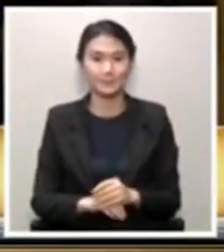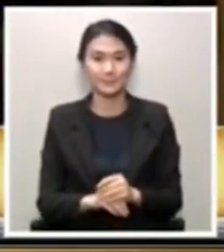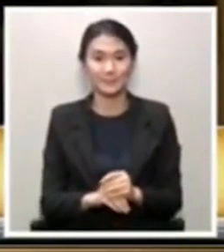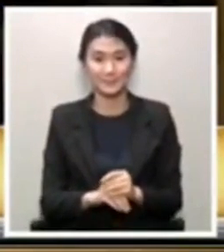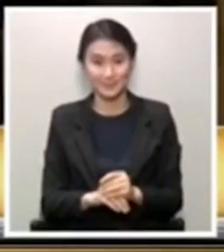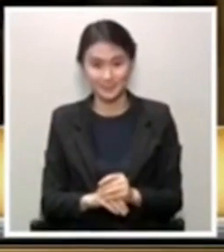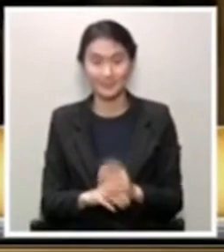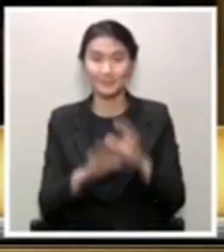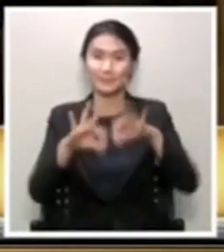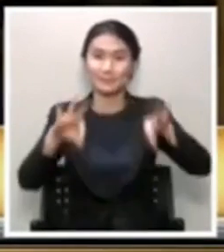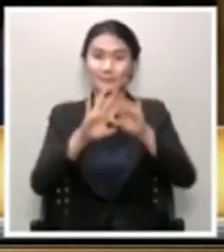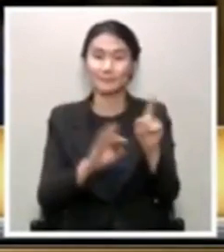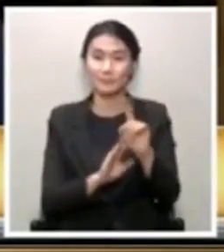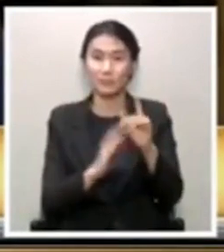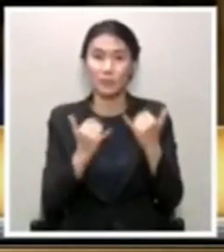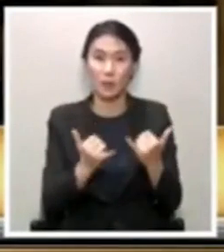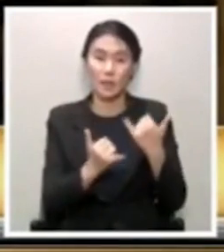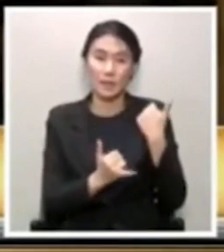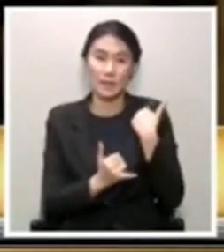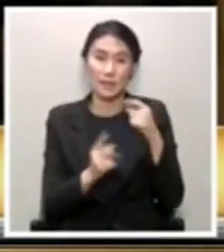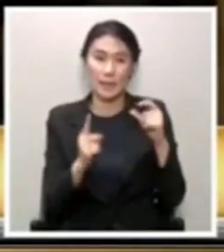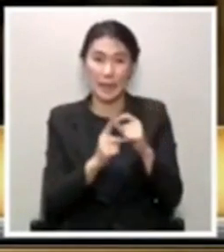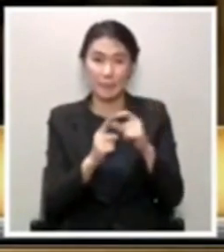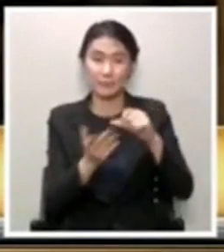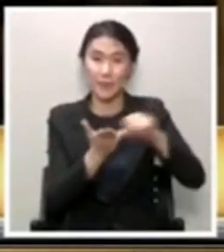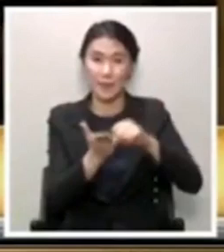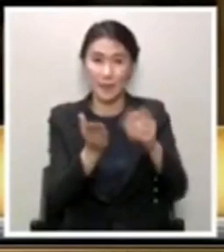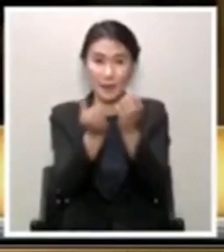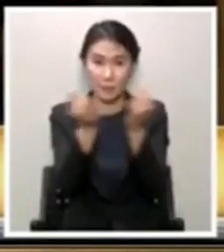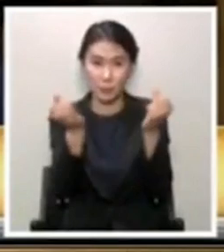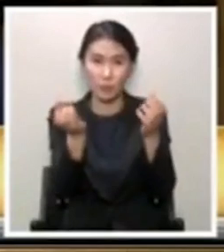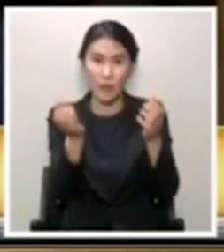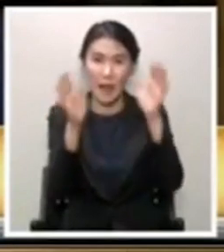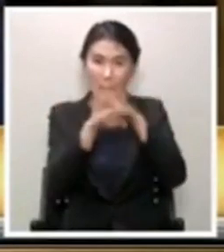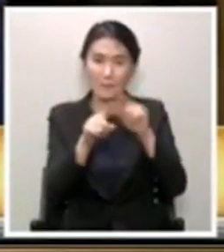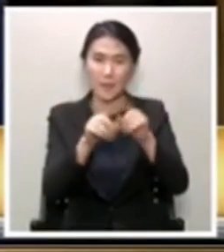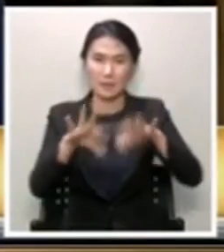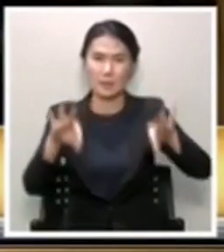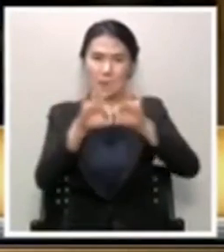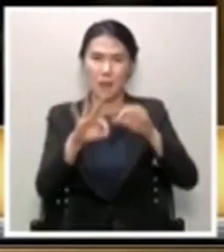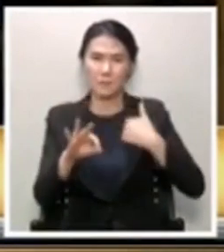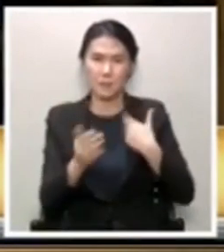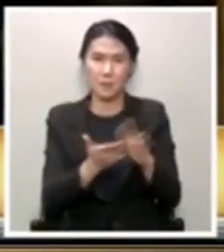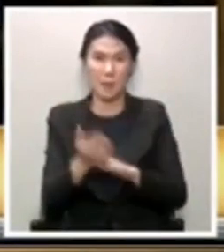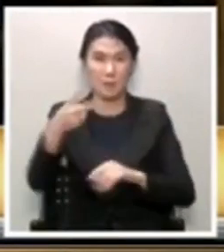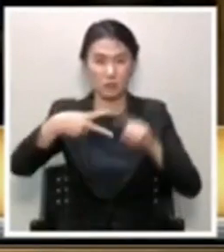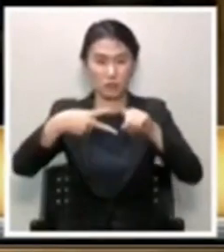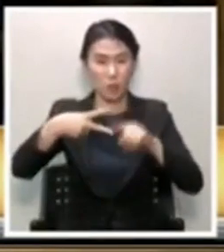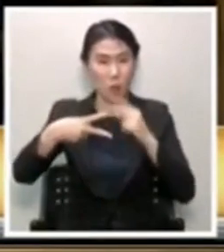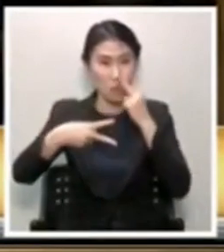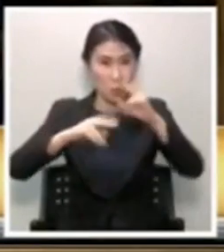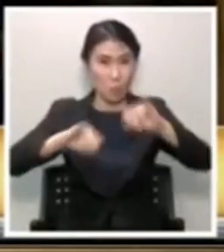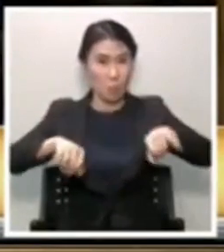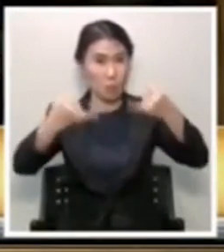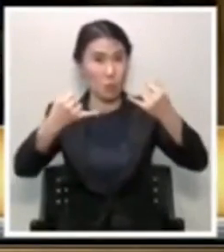ในระยะนี้เองครับท่านประธานบทบัญญัติว่าด้วยการแก้รัฐธรรมนูญเนี่ยจึงกลายเป็นมีภารกิจ2ด้านซึ่งขัดแย้งกันเองนะครับแต่ต้องทําให้บรร